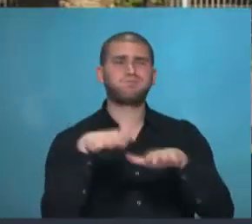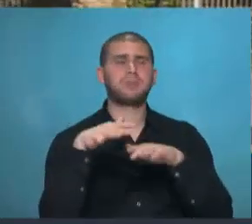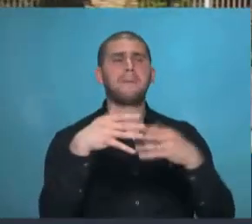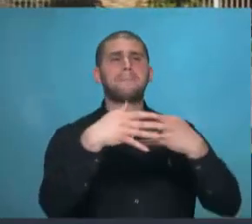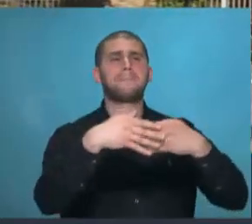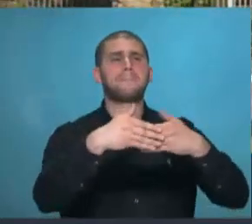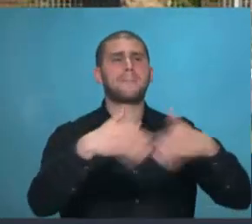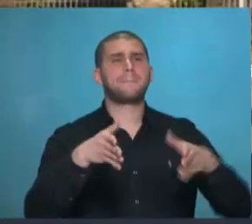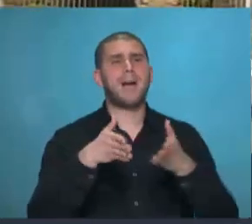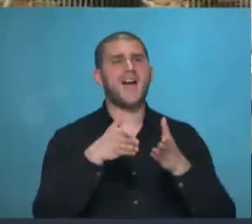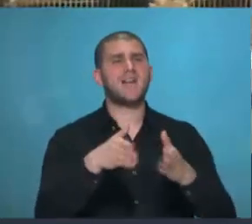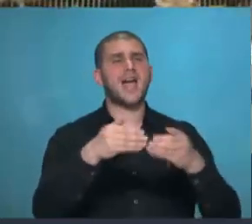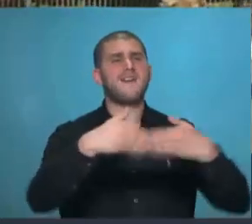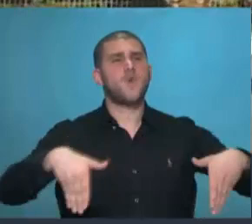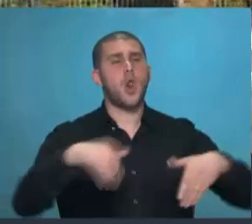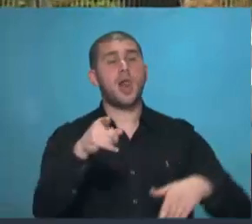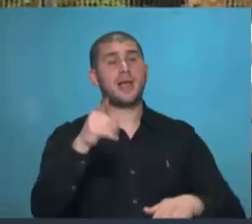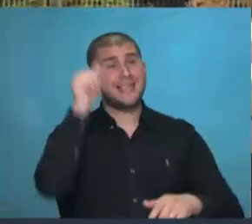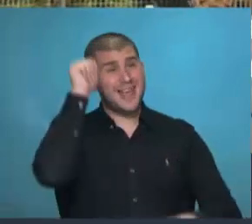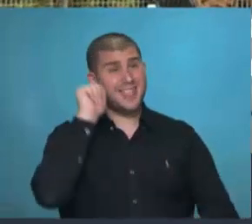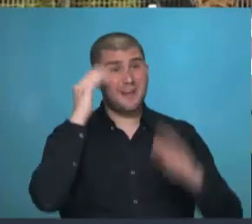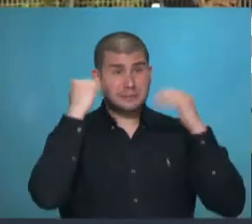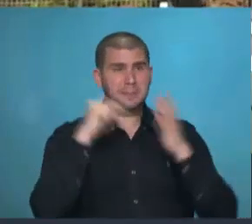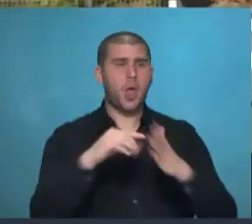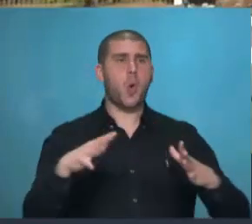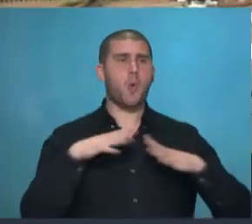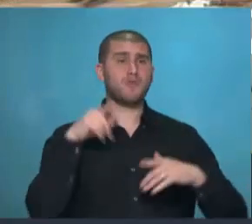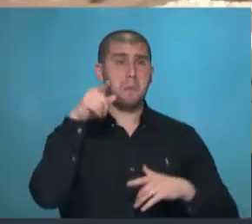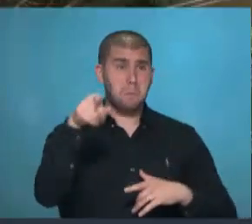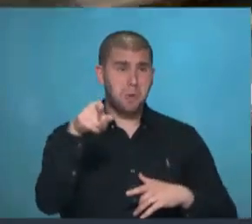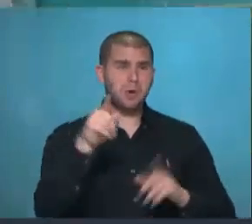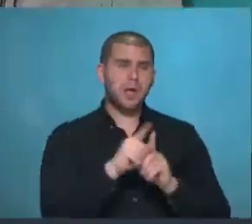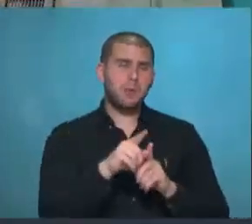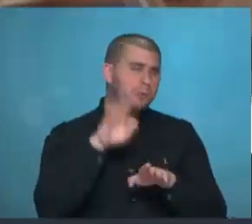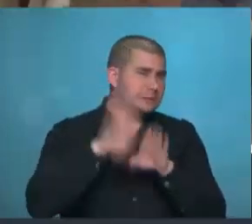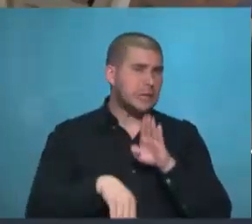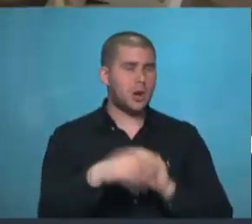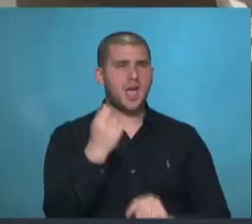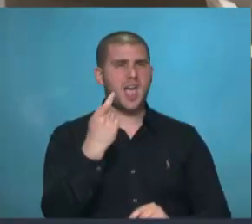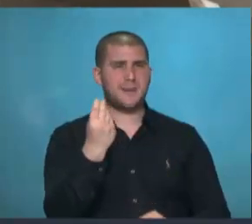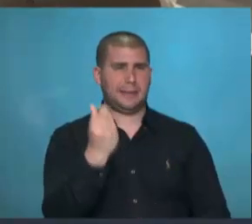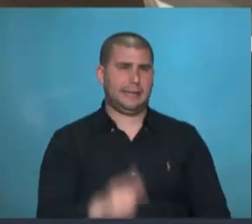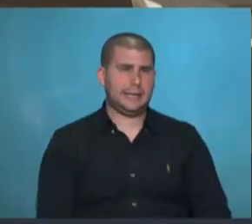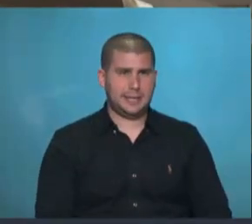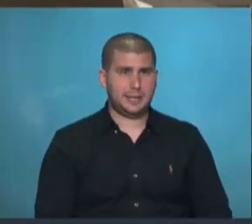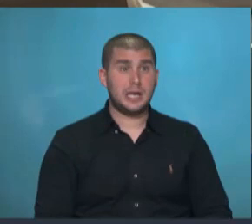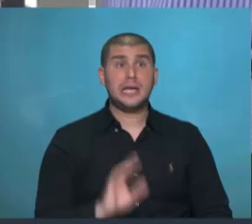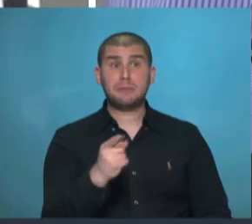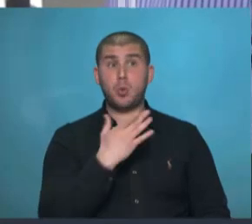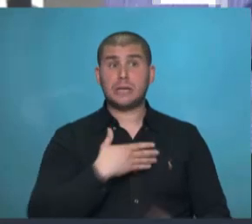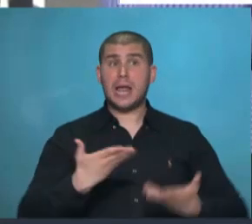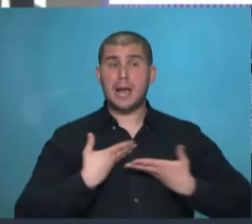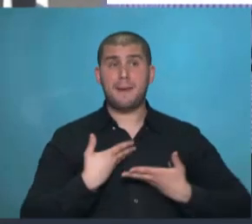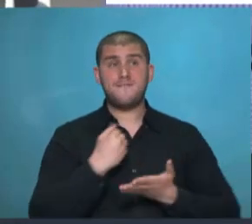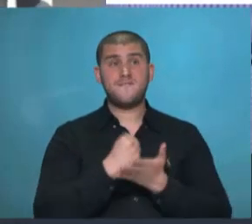הגבול למצרים ולירדן, כי החופשה כאן מאחור היא פשוט ברבע מחיר. אם הוא רוצה לקבל ויזה